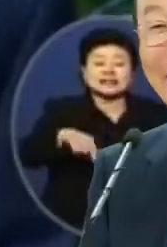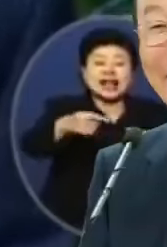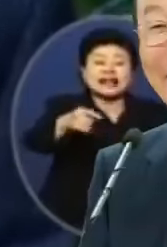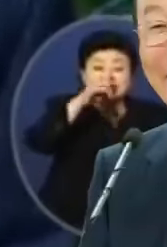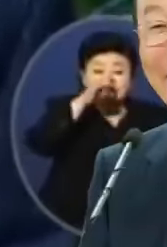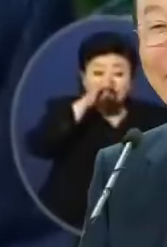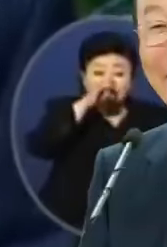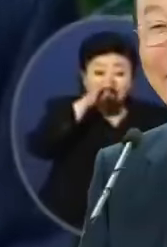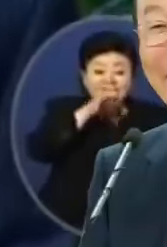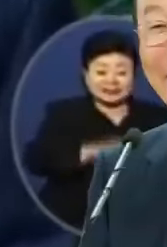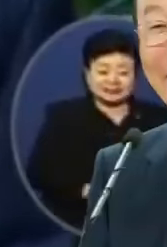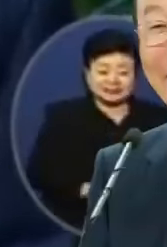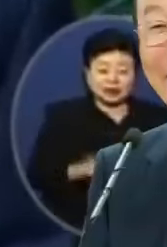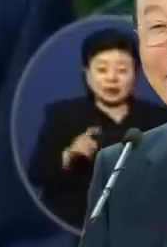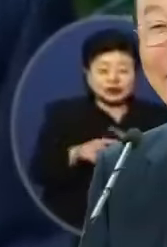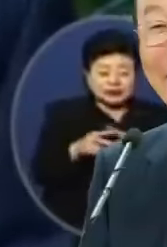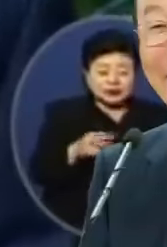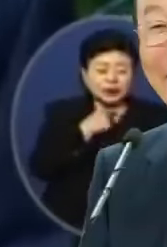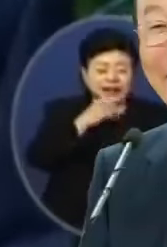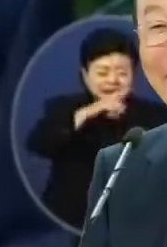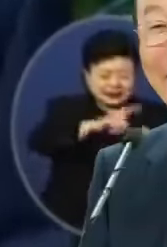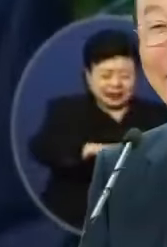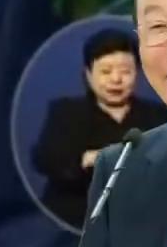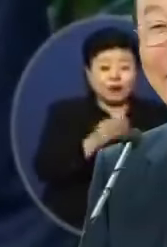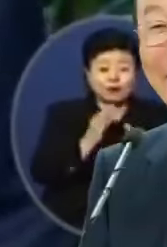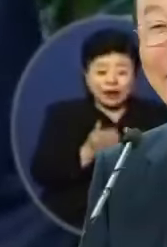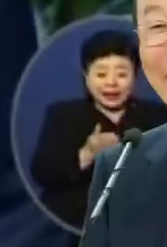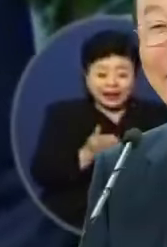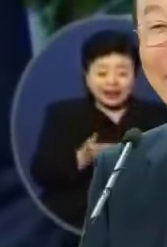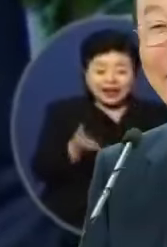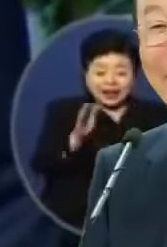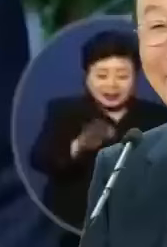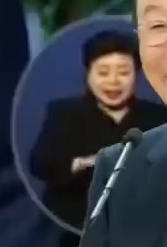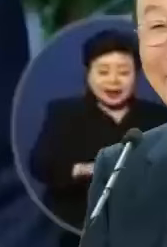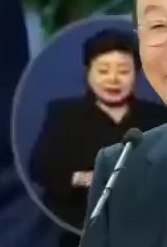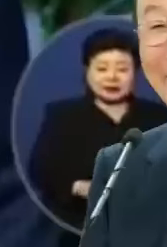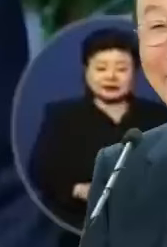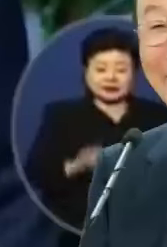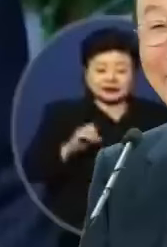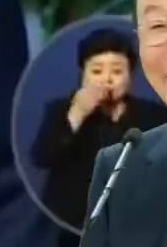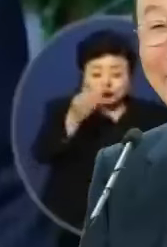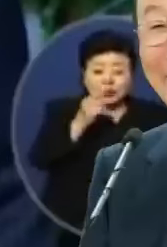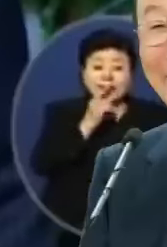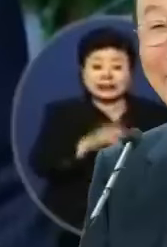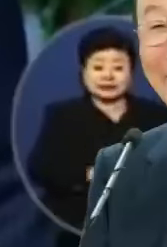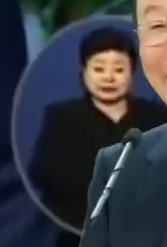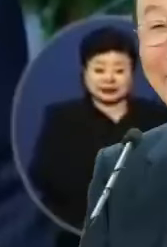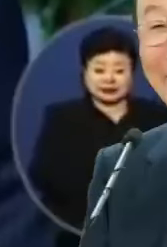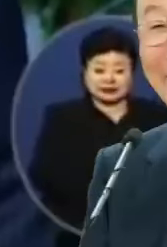있으면 무엇이든지 원하는 대로 구하라. 그러면 얻으리라.